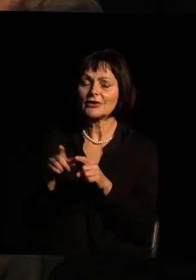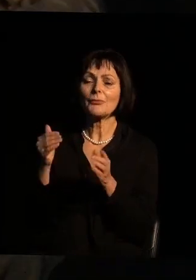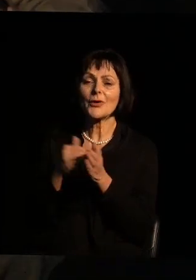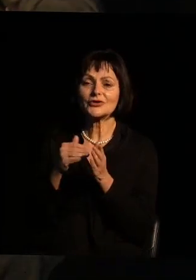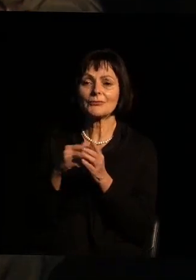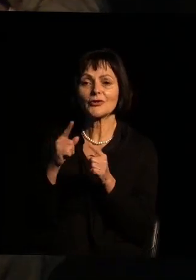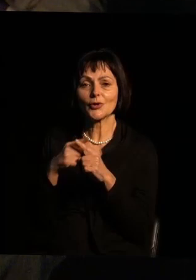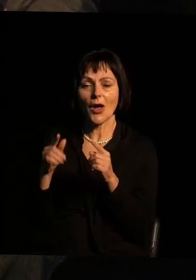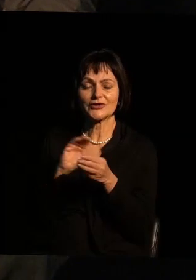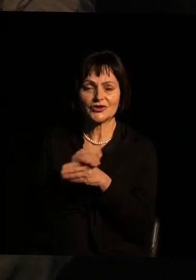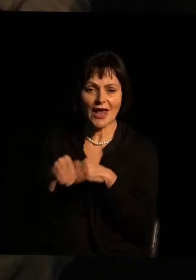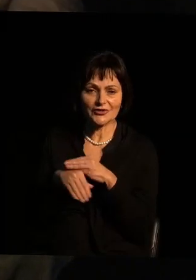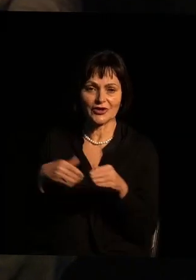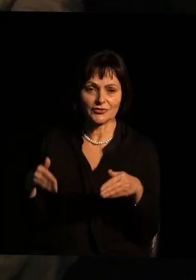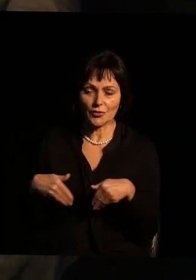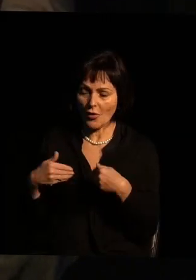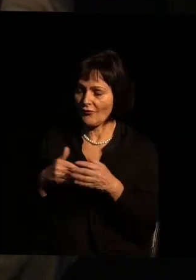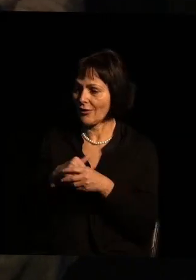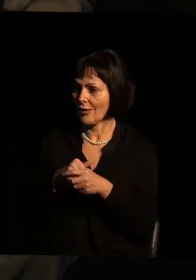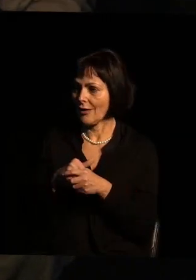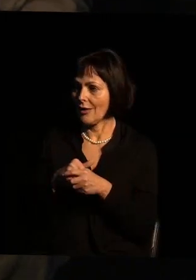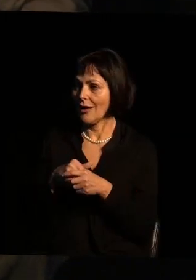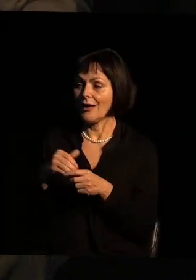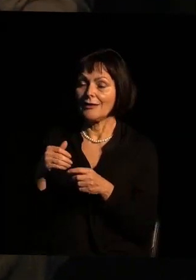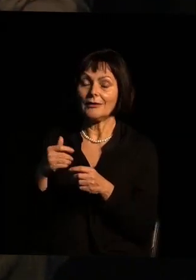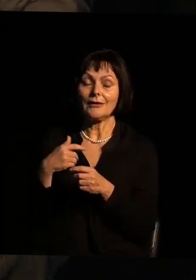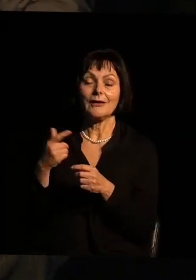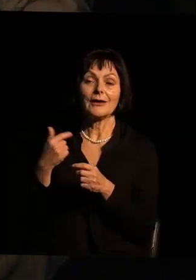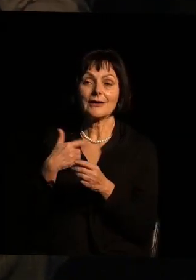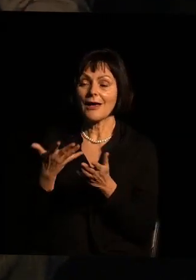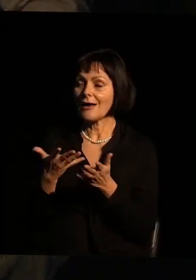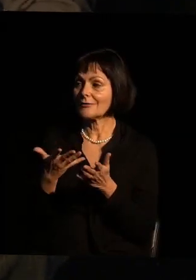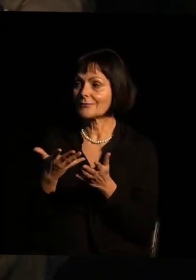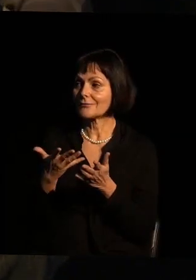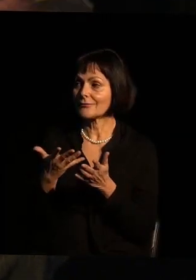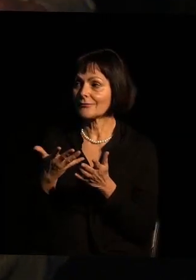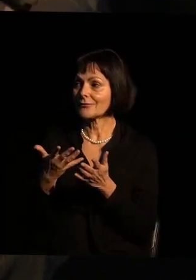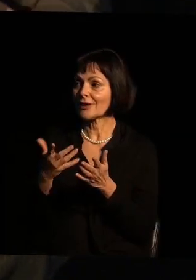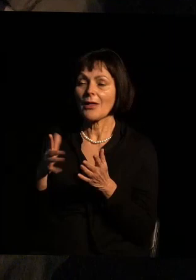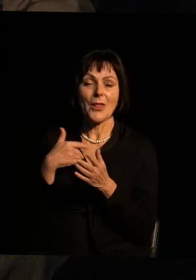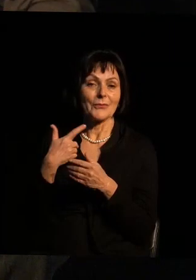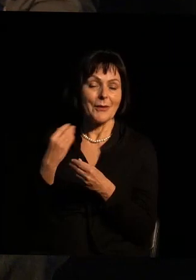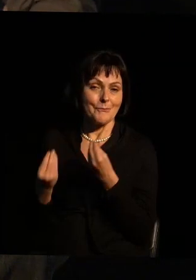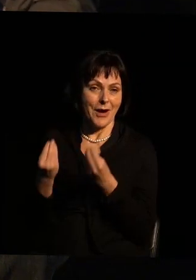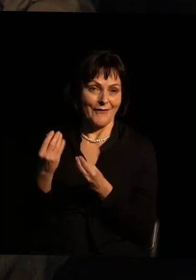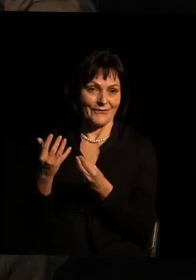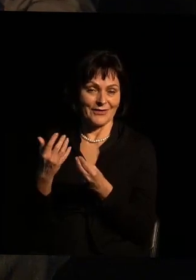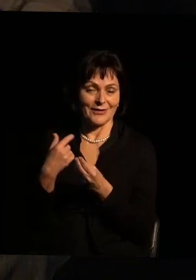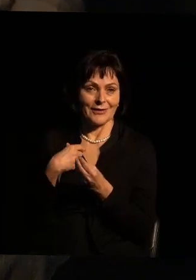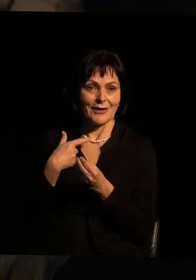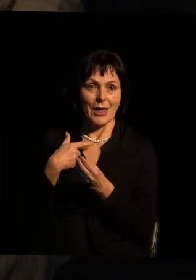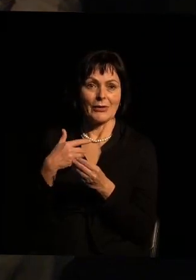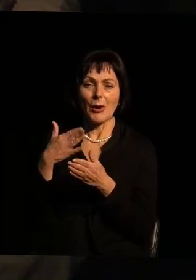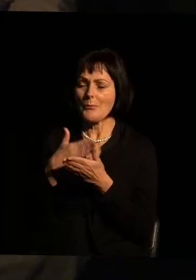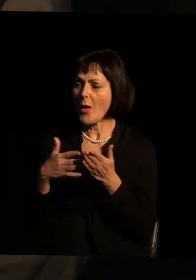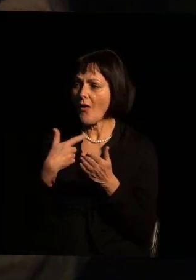trzeba mieć szczęścia, zdrowie czy coś. No ja tak jak Piotr wcześniej mówił, no To mnie bawi. Wiadomo, że nawet